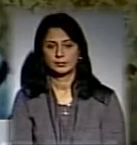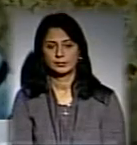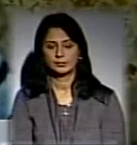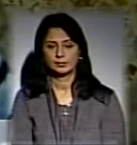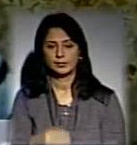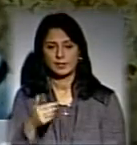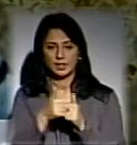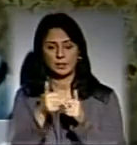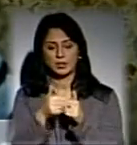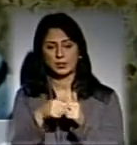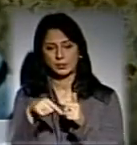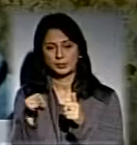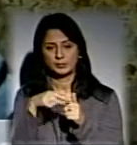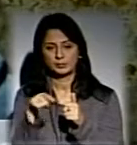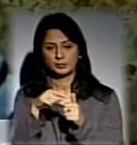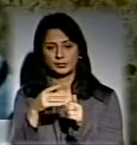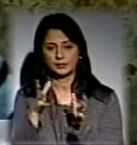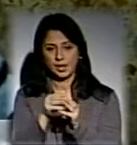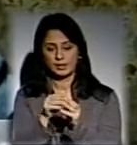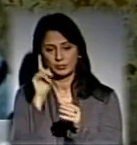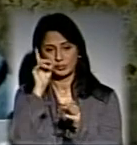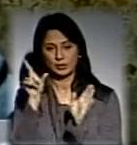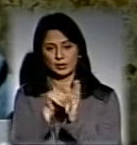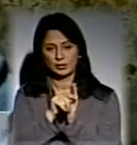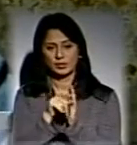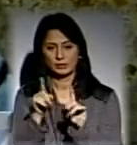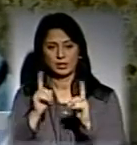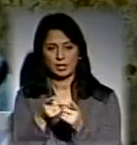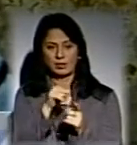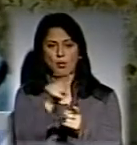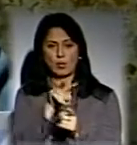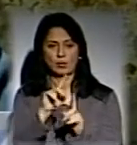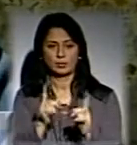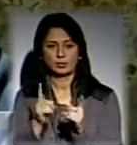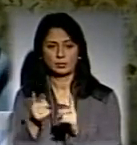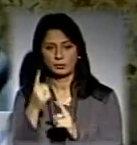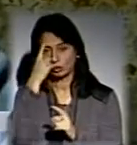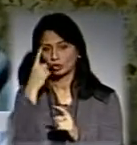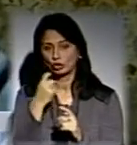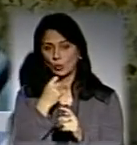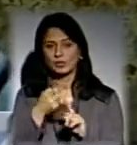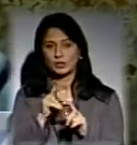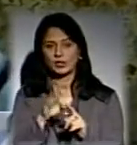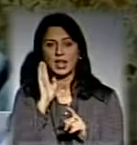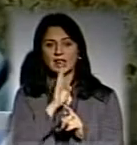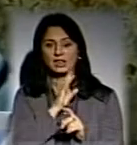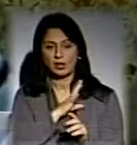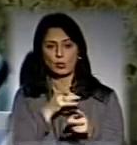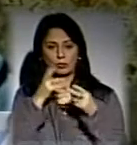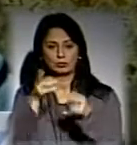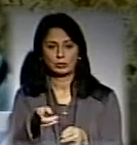Kalevi da mezobels bitsakta ertat igis daakave da igis daakave shematqobia ikidan deda iqo